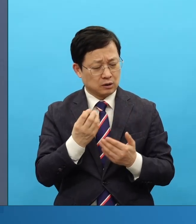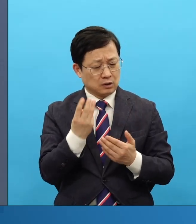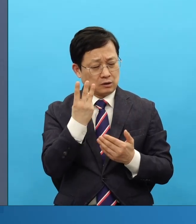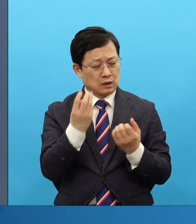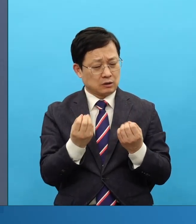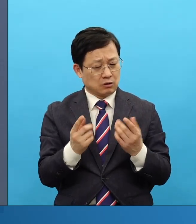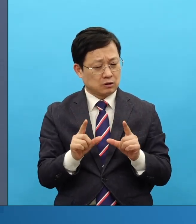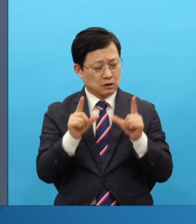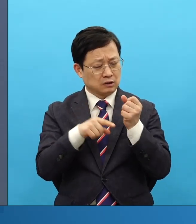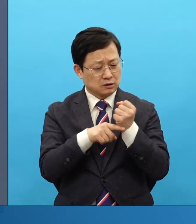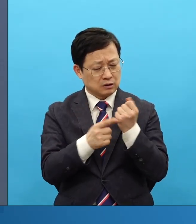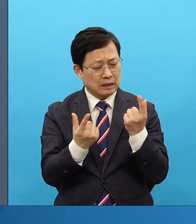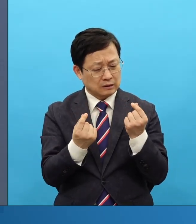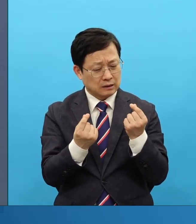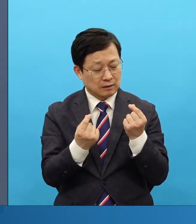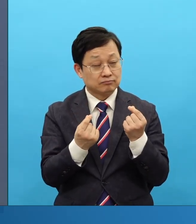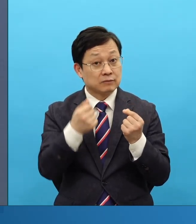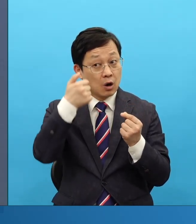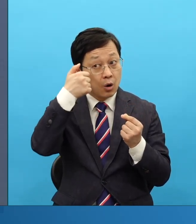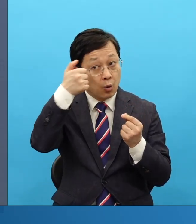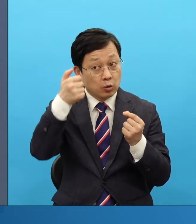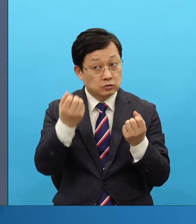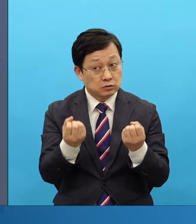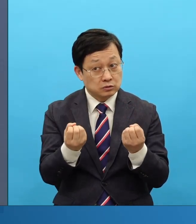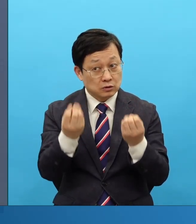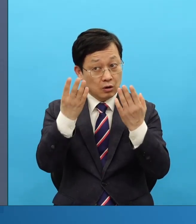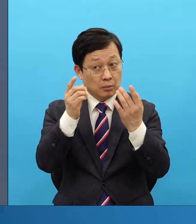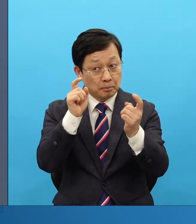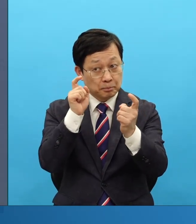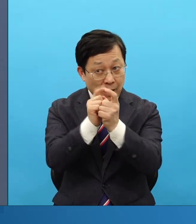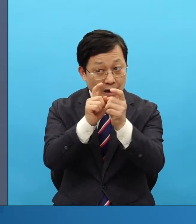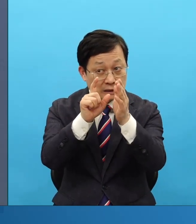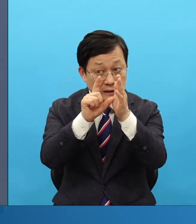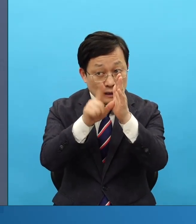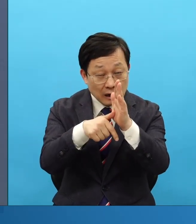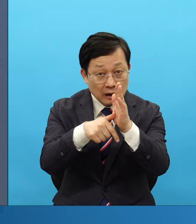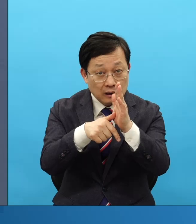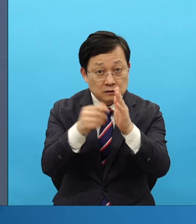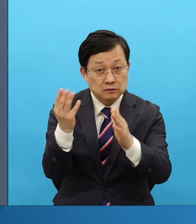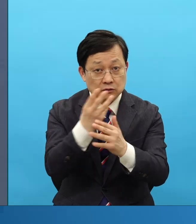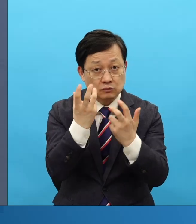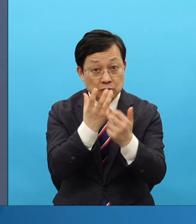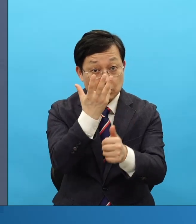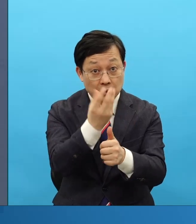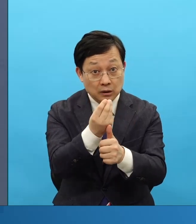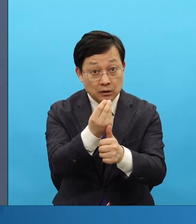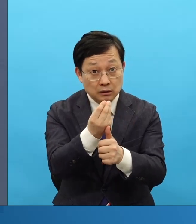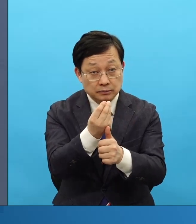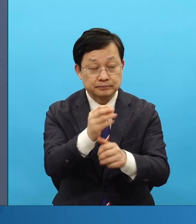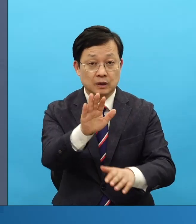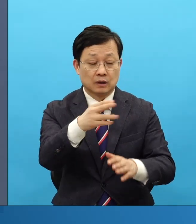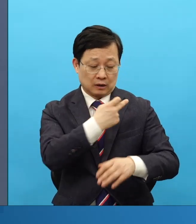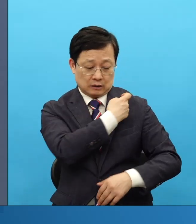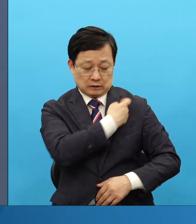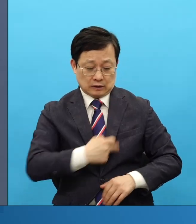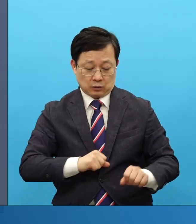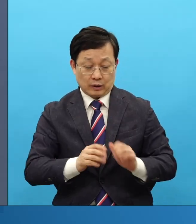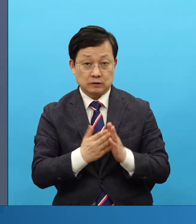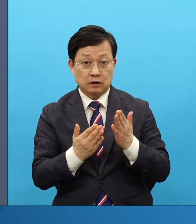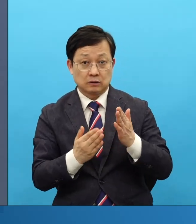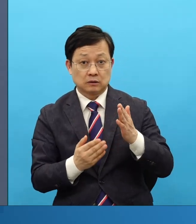receive. 오순절 날이 이미 이름이에요. This is on the day of Pentecost. 그랬더니 5장에서 11장 보면